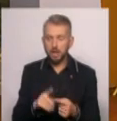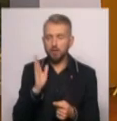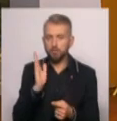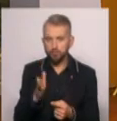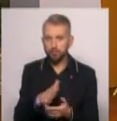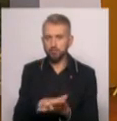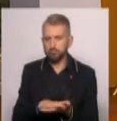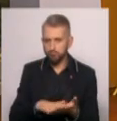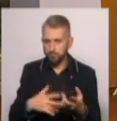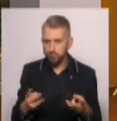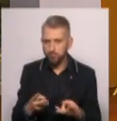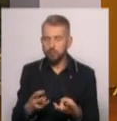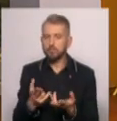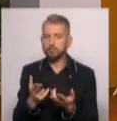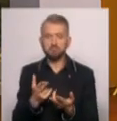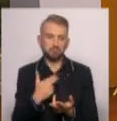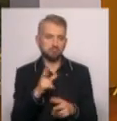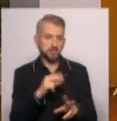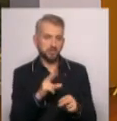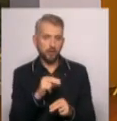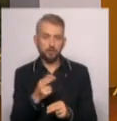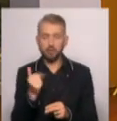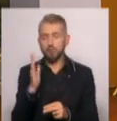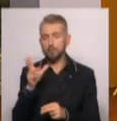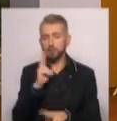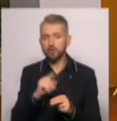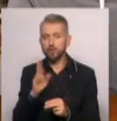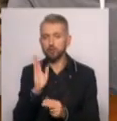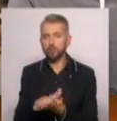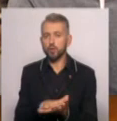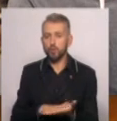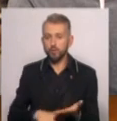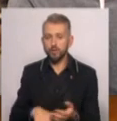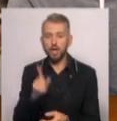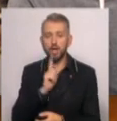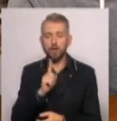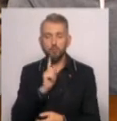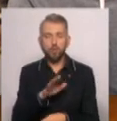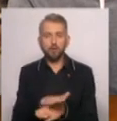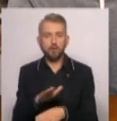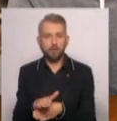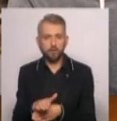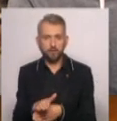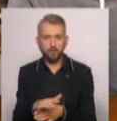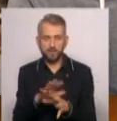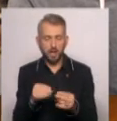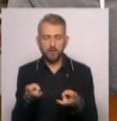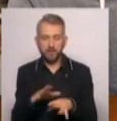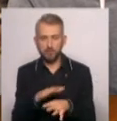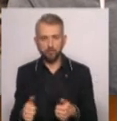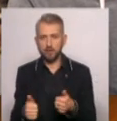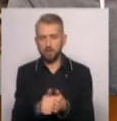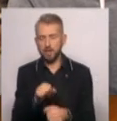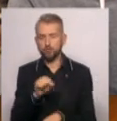далі-далі продовжуватися. Я сподіваюся. Так, будемо сподіватися, що і далі-далі буде продовжуватися, поки МАФів взагалі не залишиться біля зупинок